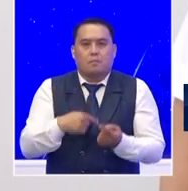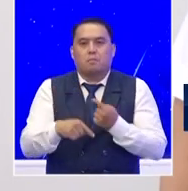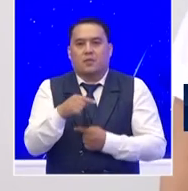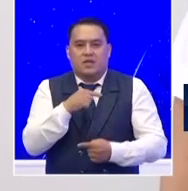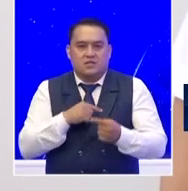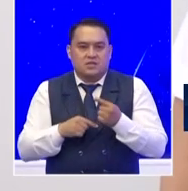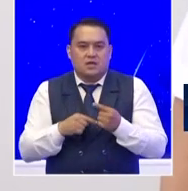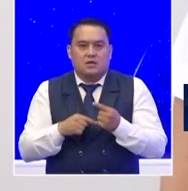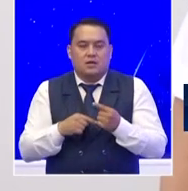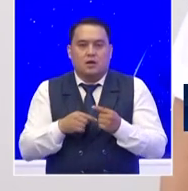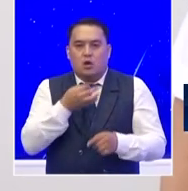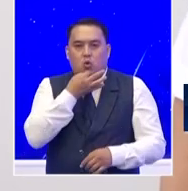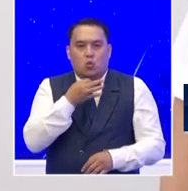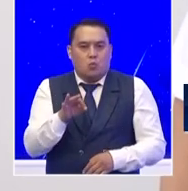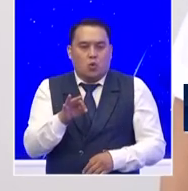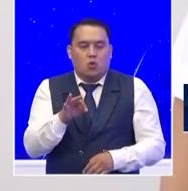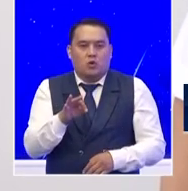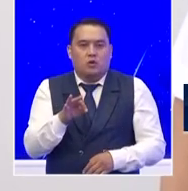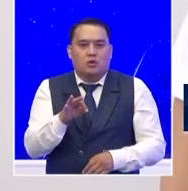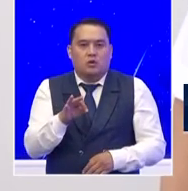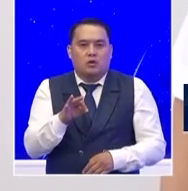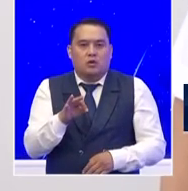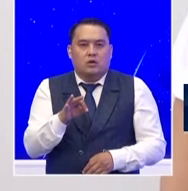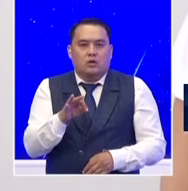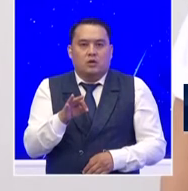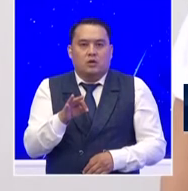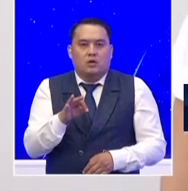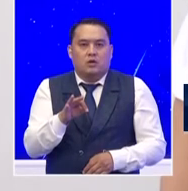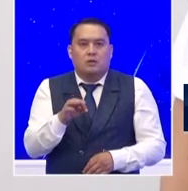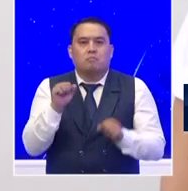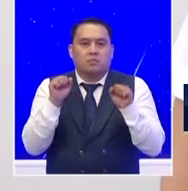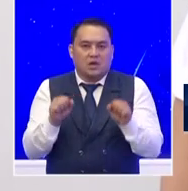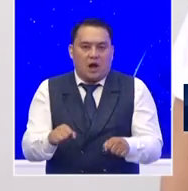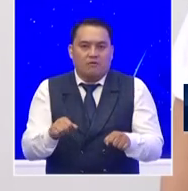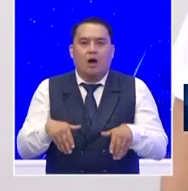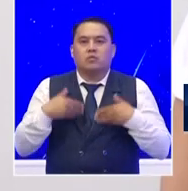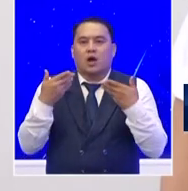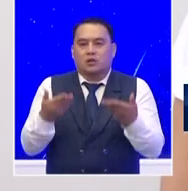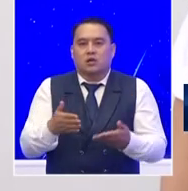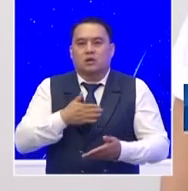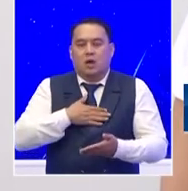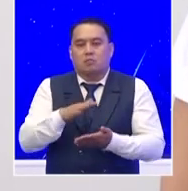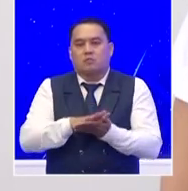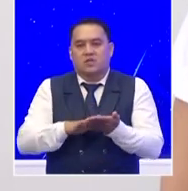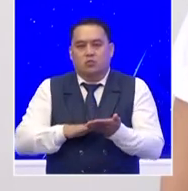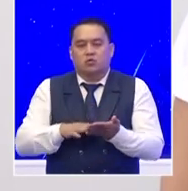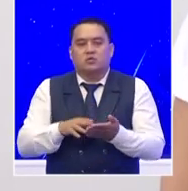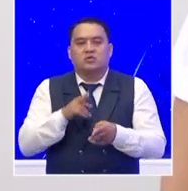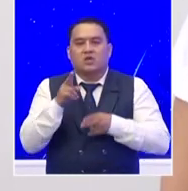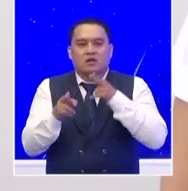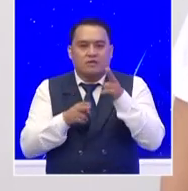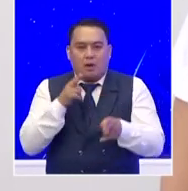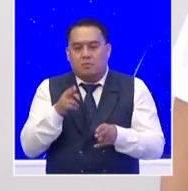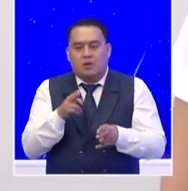предпринимательства, любой субъект малого и среднего предпринимательства вправе обратиться к нам с письменным заявлением,